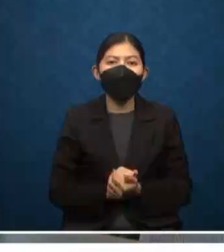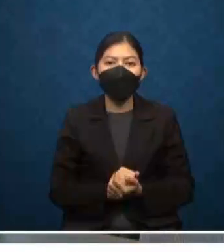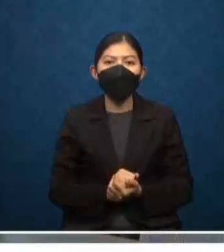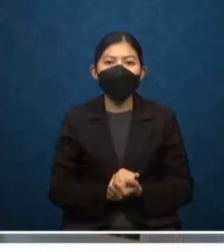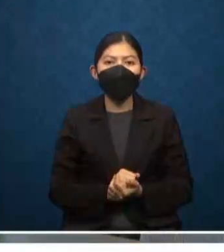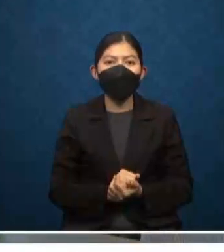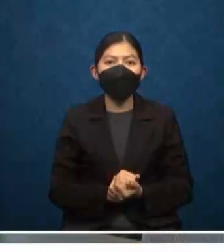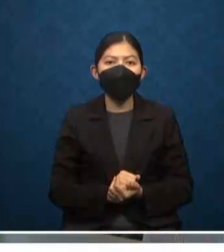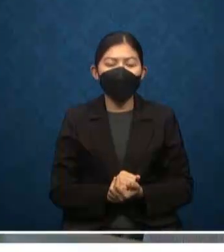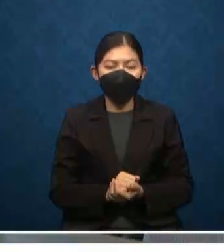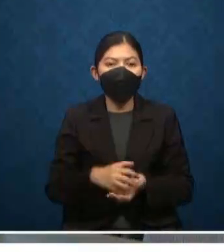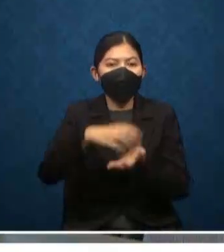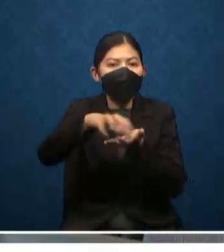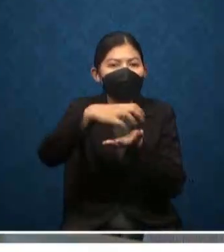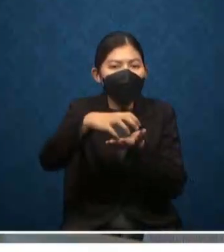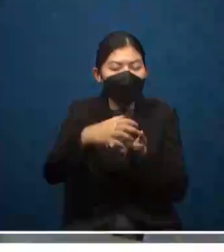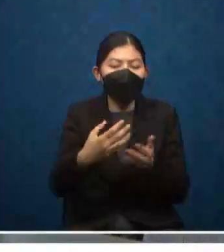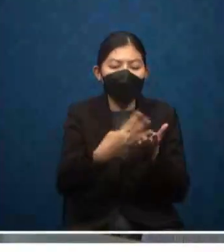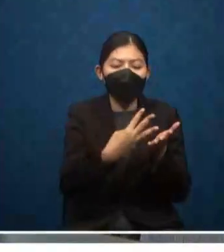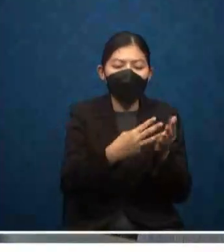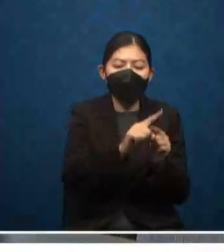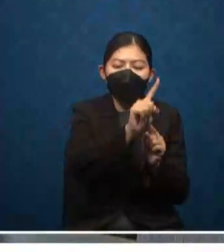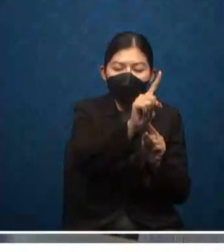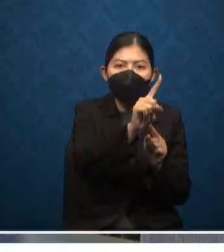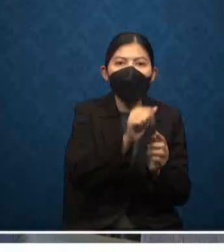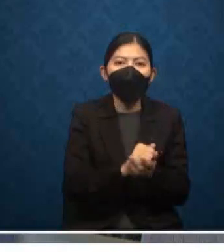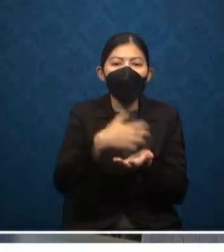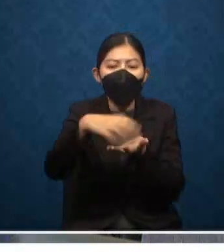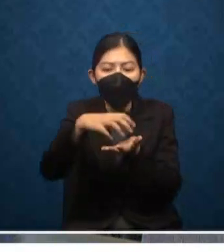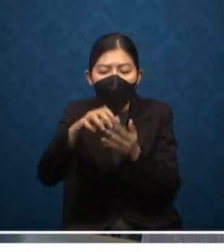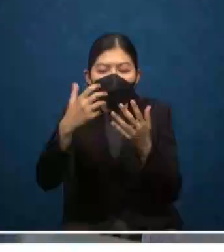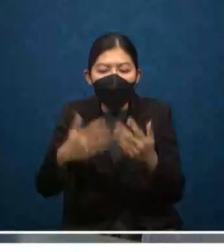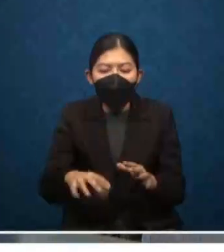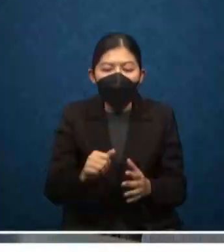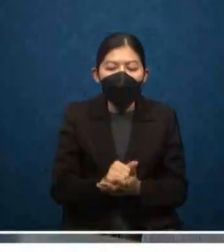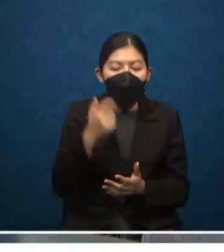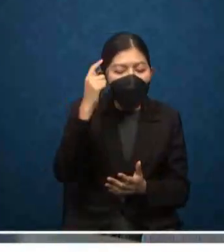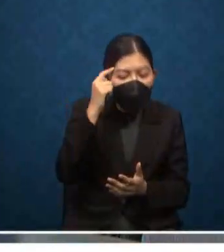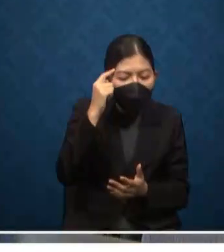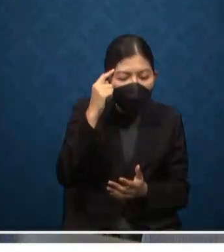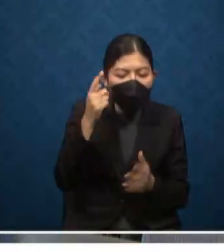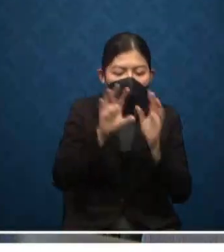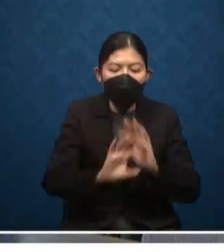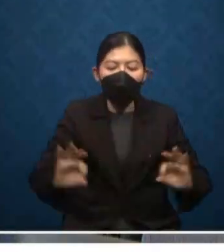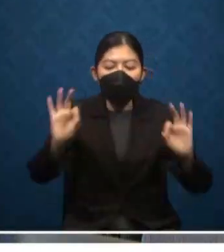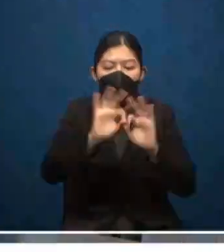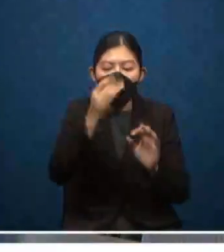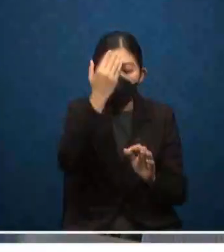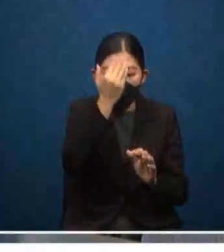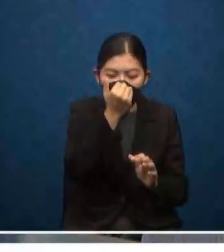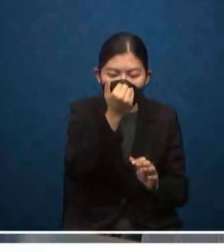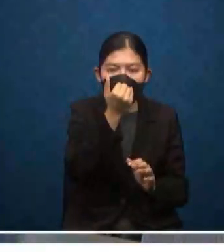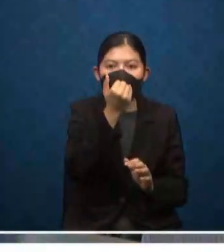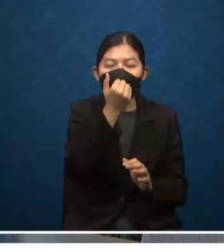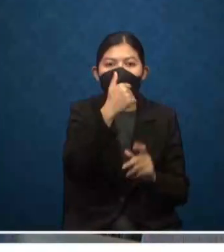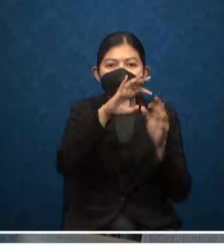ที่ได้อภิปรายไว้ในวาระที่หนึ่งเป็นประเด็นที่มีความสำคัญเพราะว่ามาตรานี้เกี่ยวโยงกับมาตร